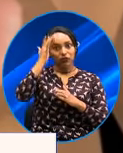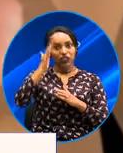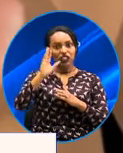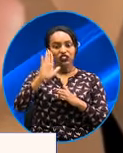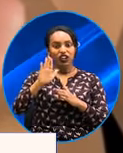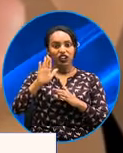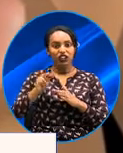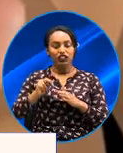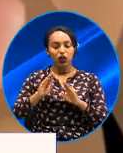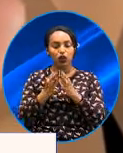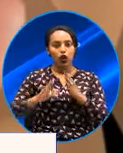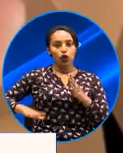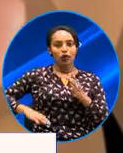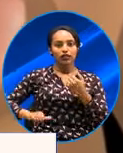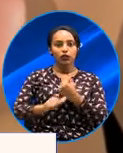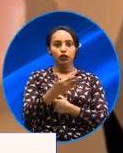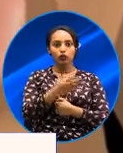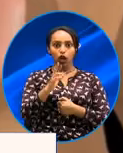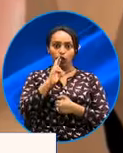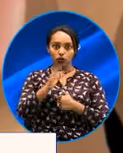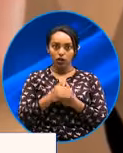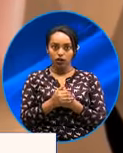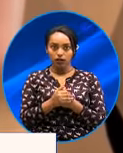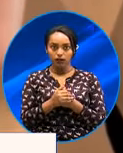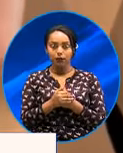በሸጋታ መልክ ያሉና ጉበትን የሚያጠቁ ነገሮች ናቸው።